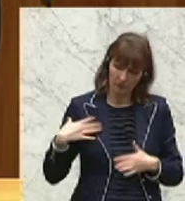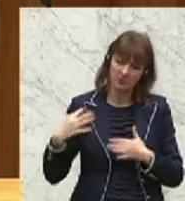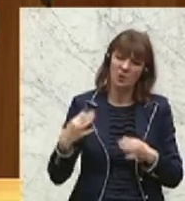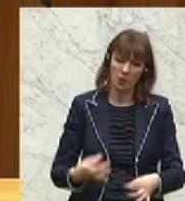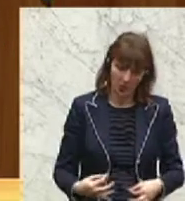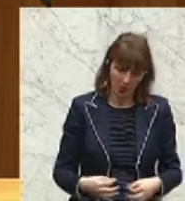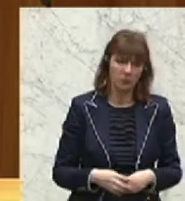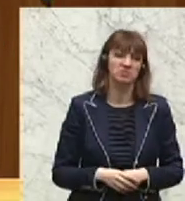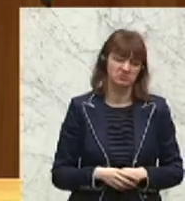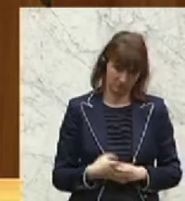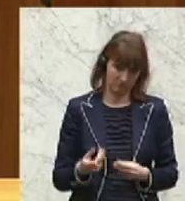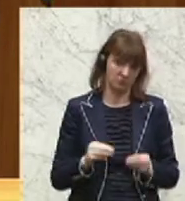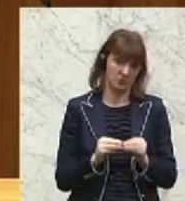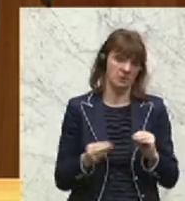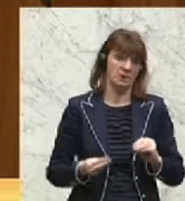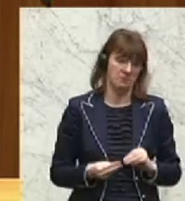die Krux an der Geschichte. Und